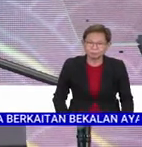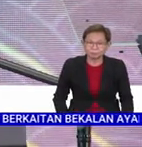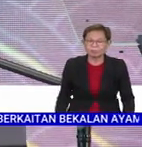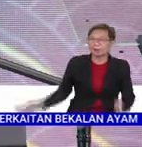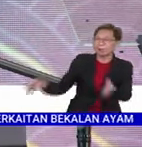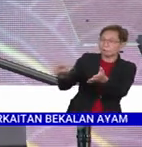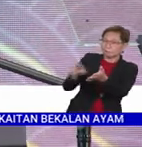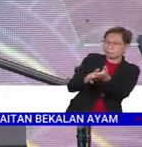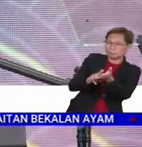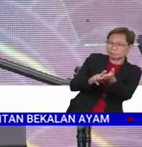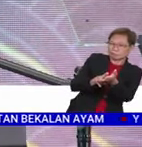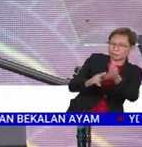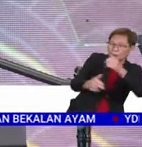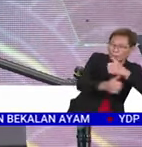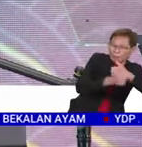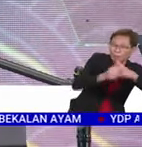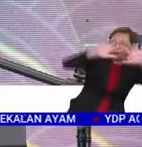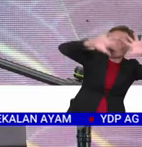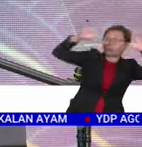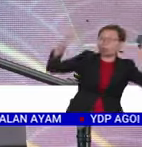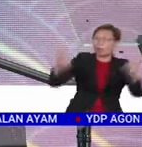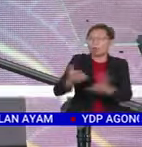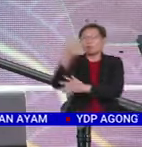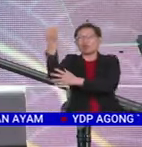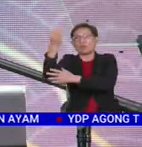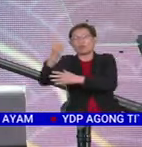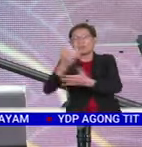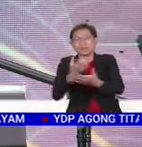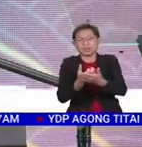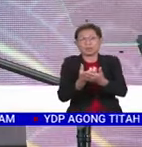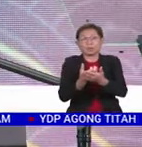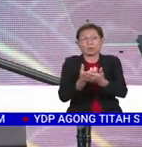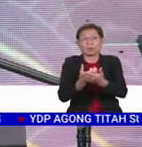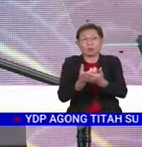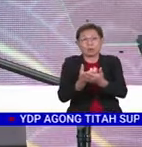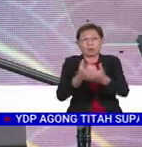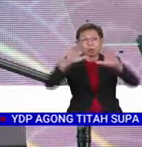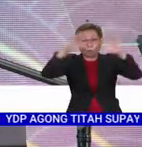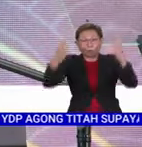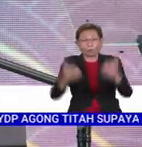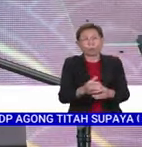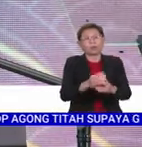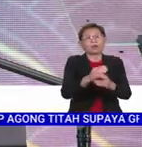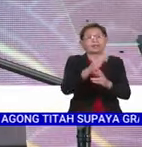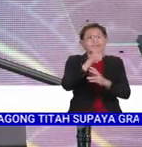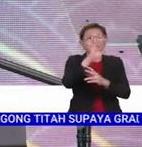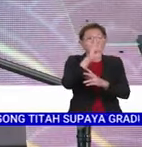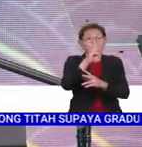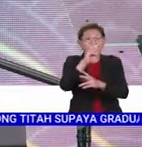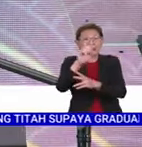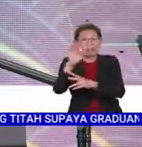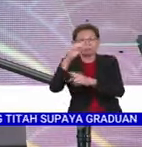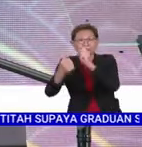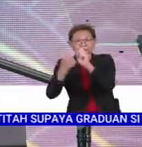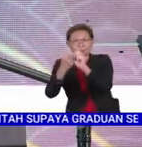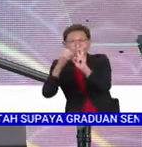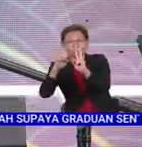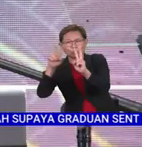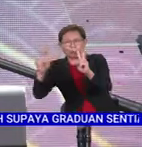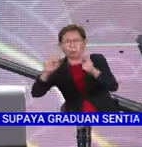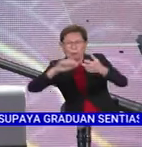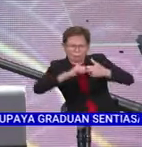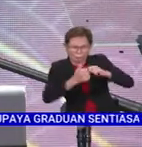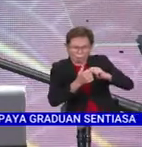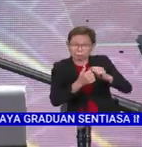Menurut laporan risiko Global Forum Ekonomi Dunia WEF 2022, isu-isu